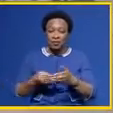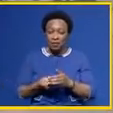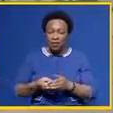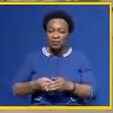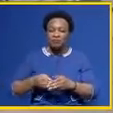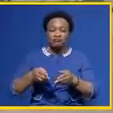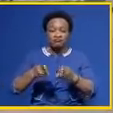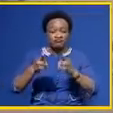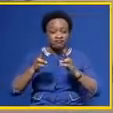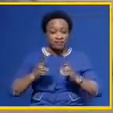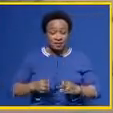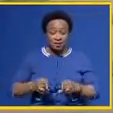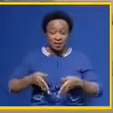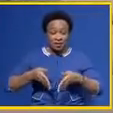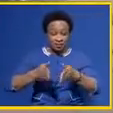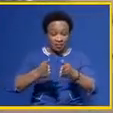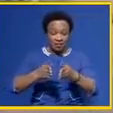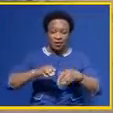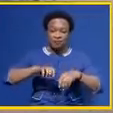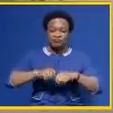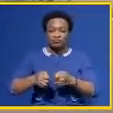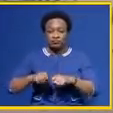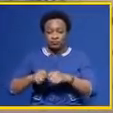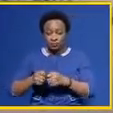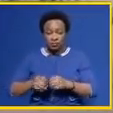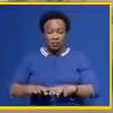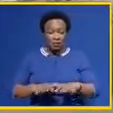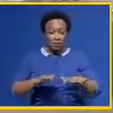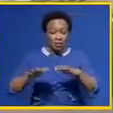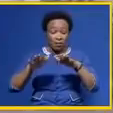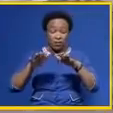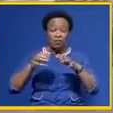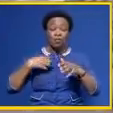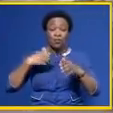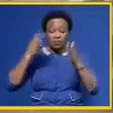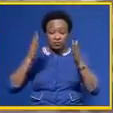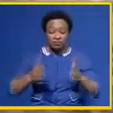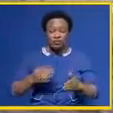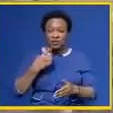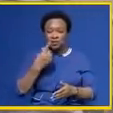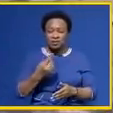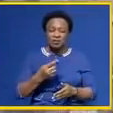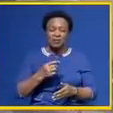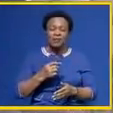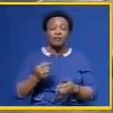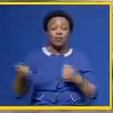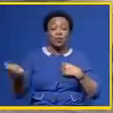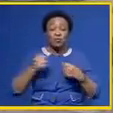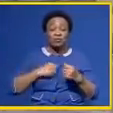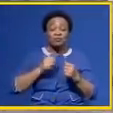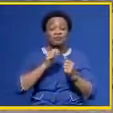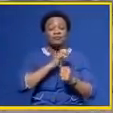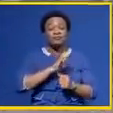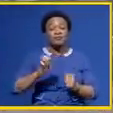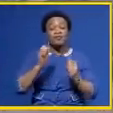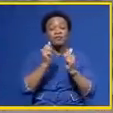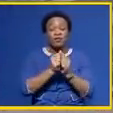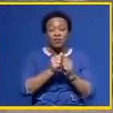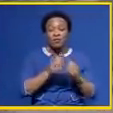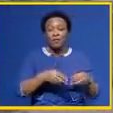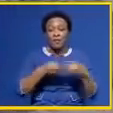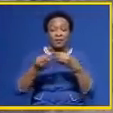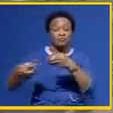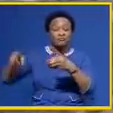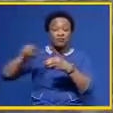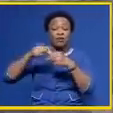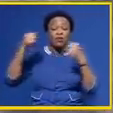vibaya na mafuriko. Na sasa Waziri Mkuu Abe amesema takriban wanajeshi 10,000 wamepelekwa kuongeza nguvu katika operesheni ya